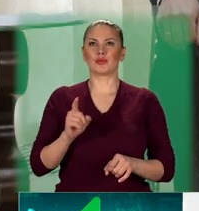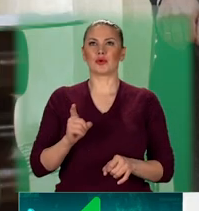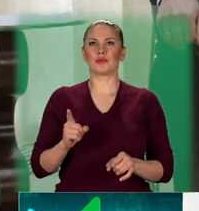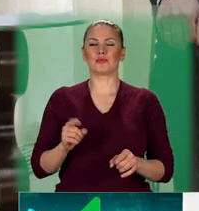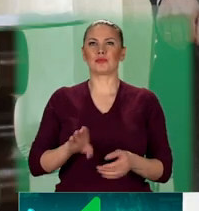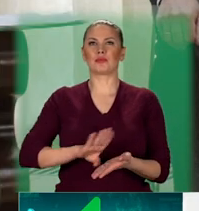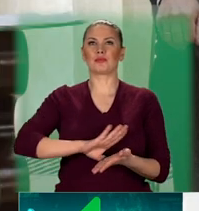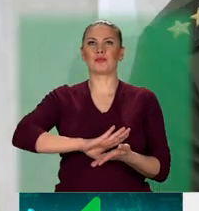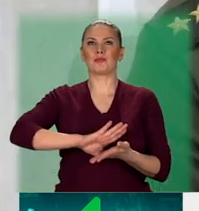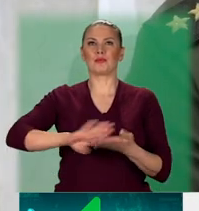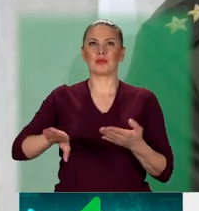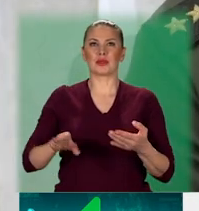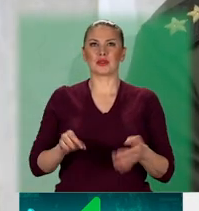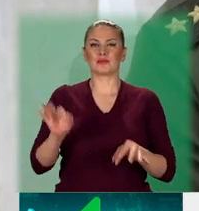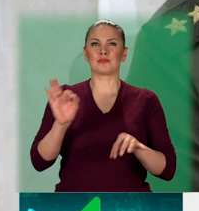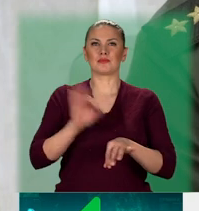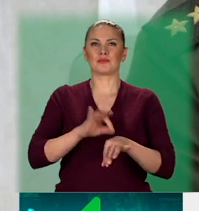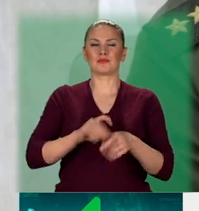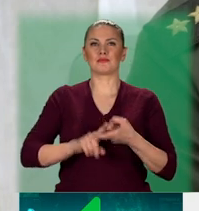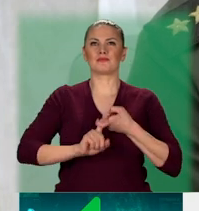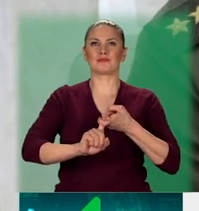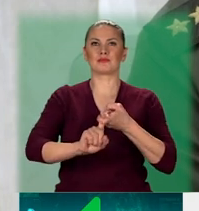наши машины могут, значит,